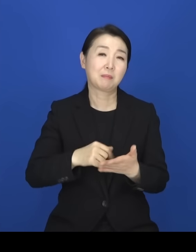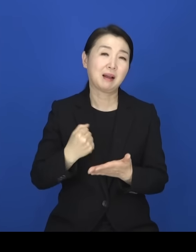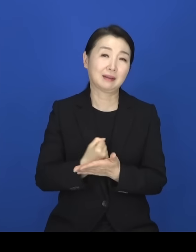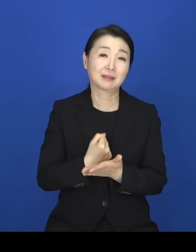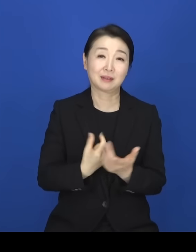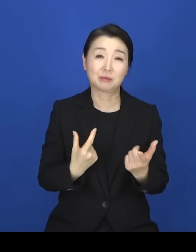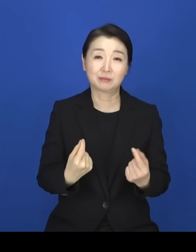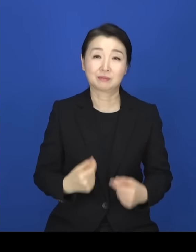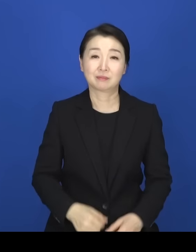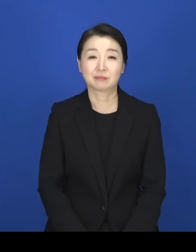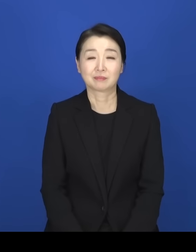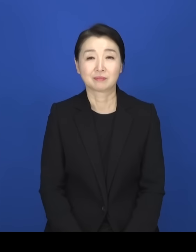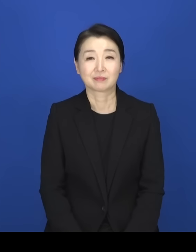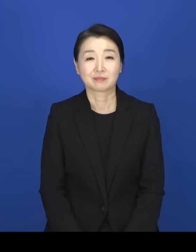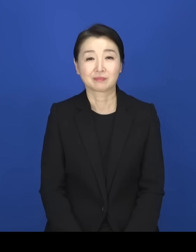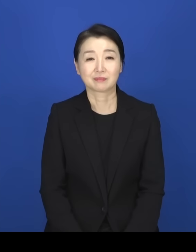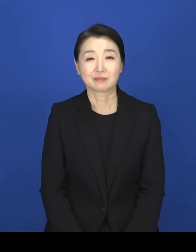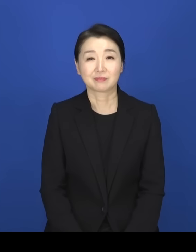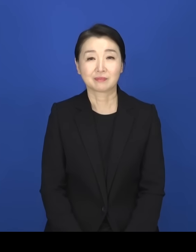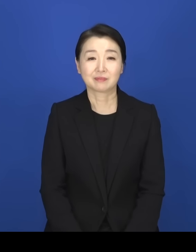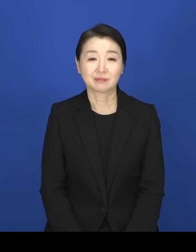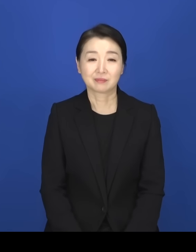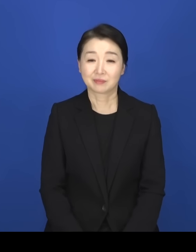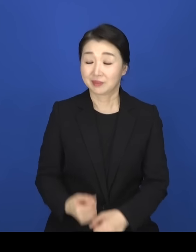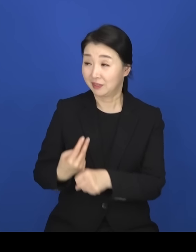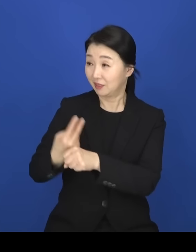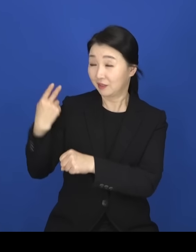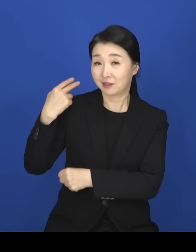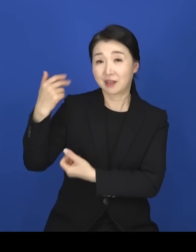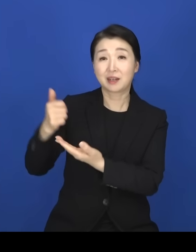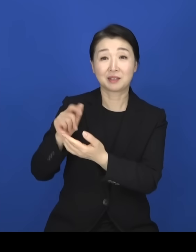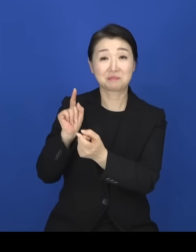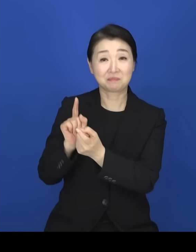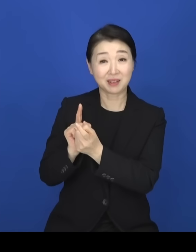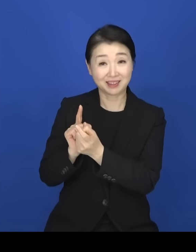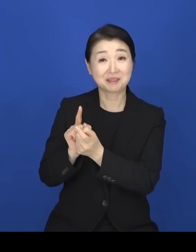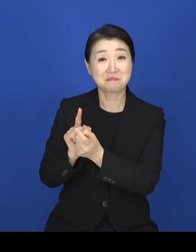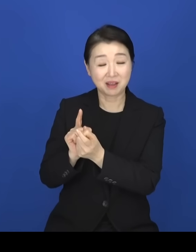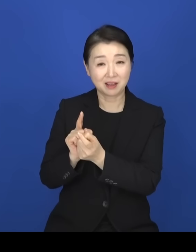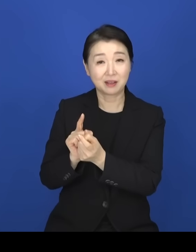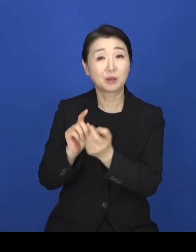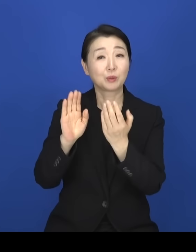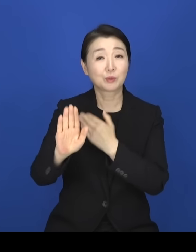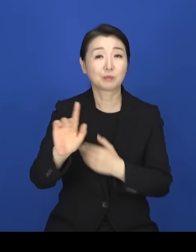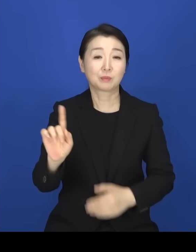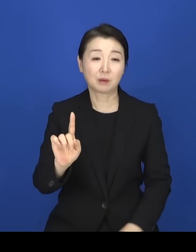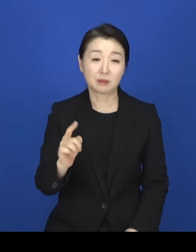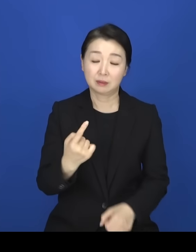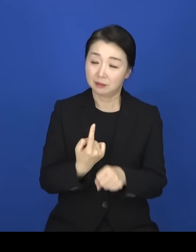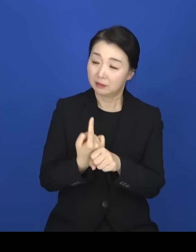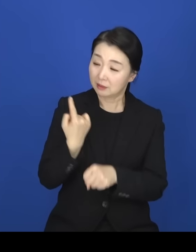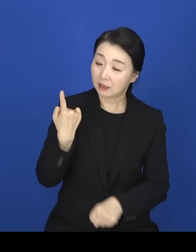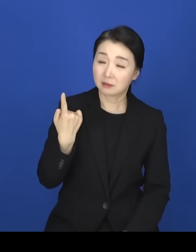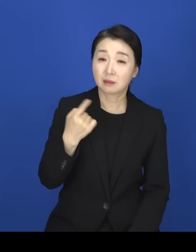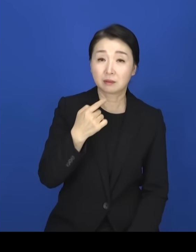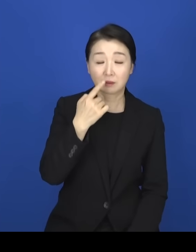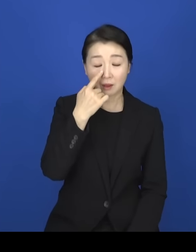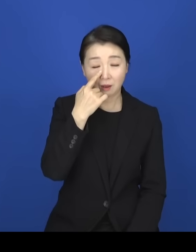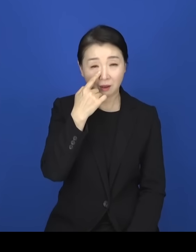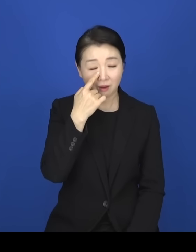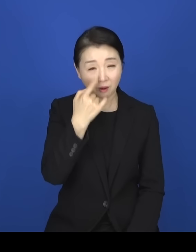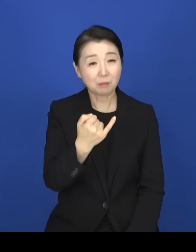네. 그러다가 이제 제가 2년 전에 이제 하나님을 좀 깊이 만나면서 예. 작년쯤에 아마 엄마한테 전화를